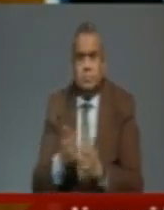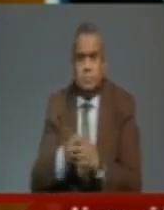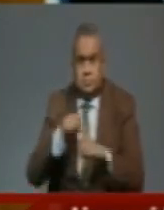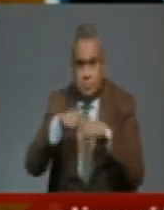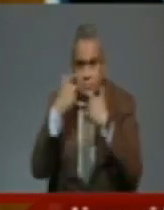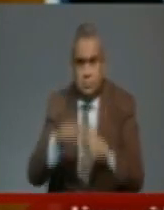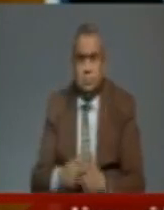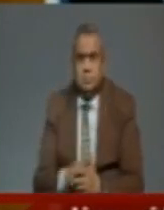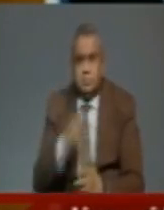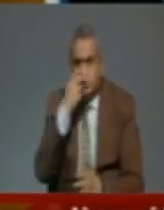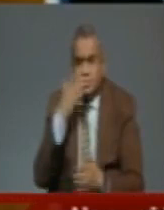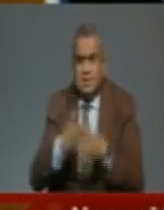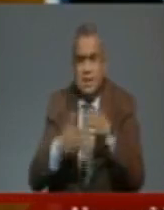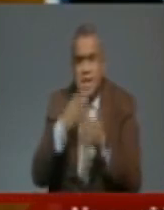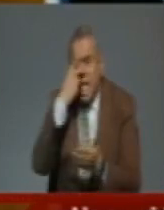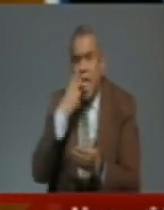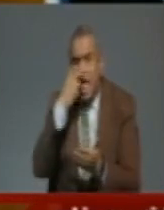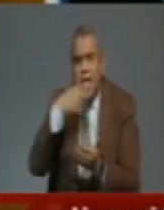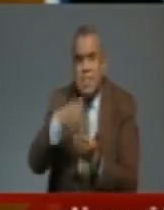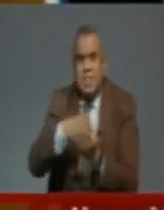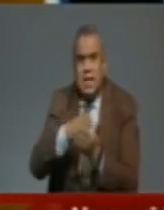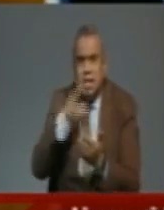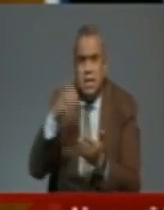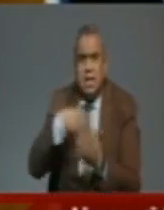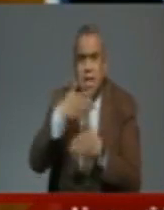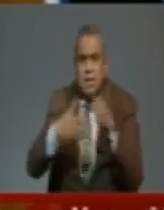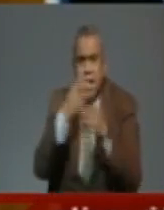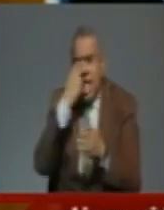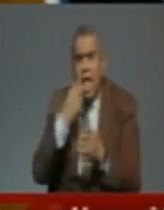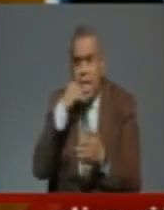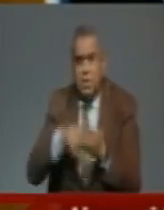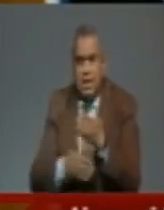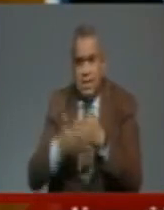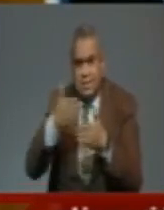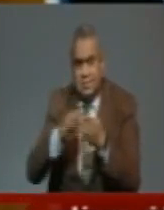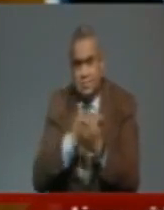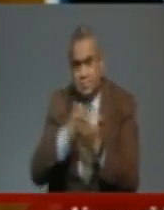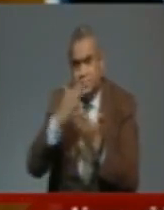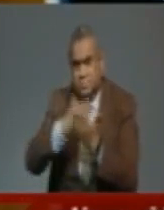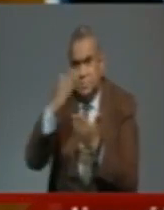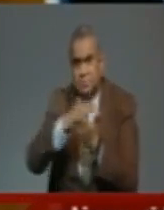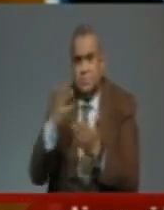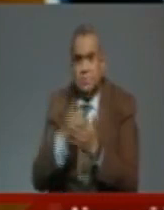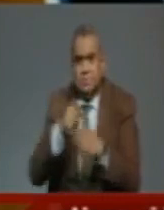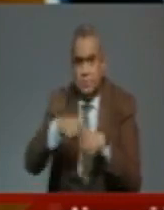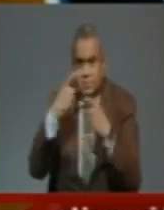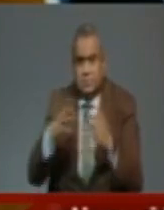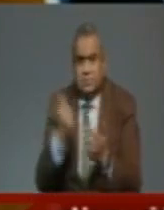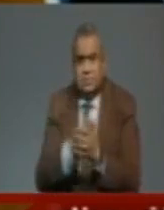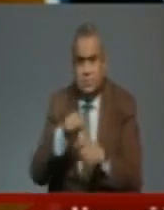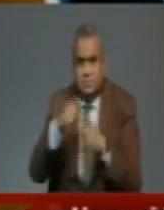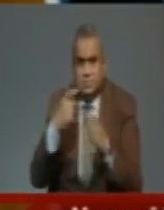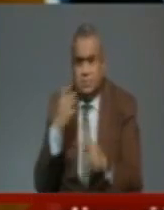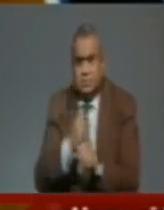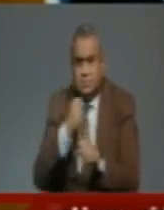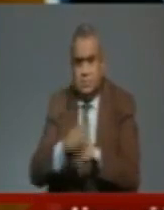جدا ومساكن تعبانه جدا، شلت كل المساكن دي وببني بدل ما انا عندي اتساع افقي كده كل راجل شغال في الدريسه في